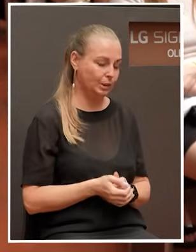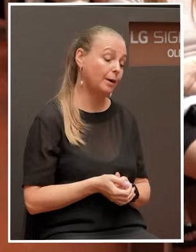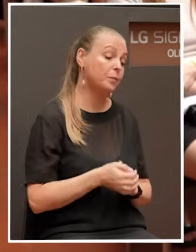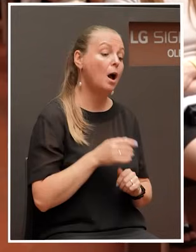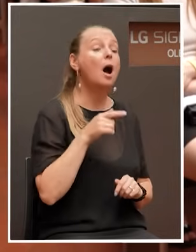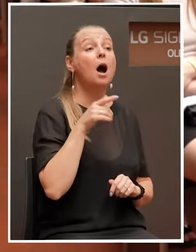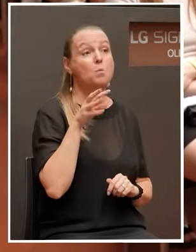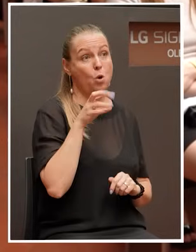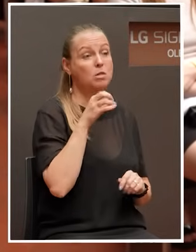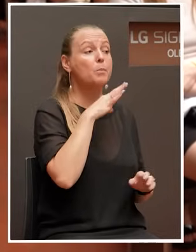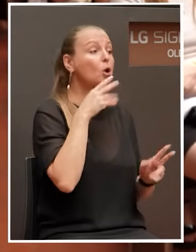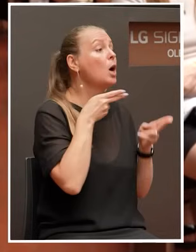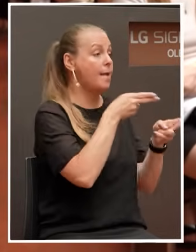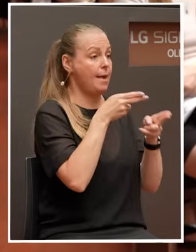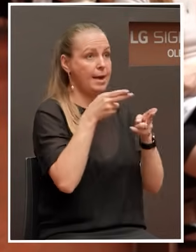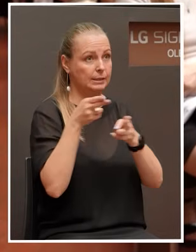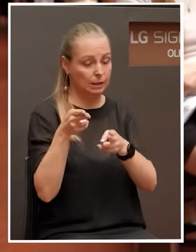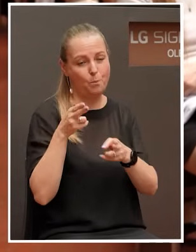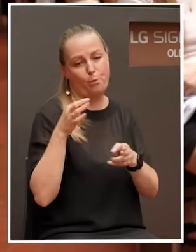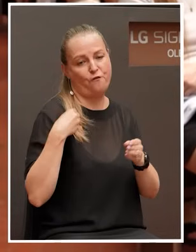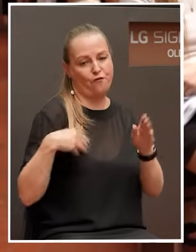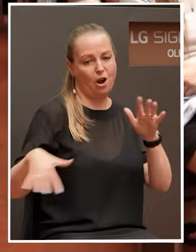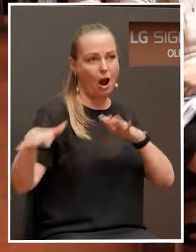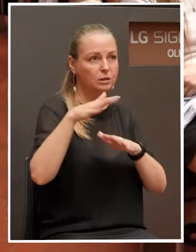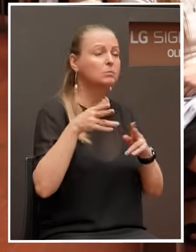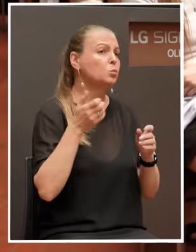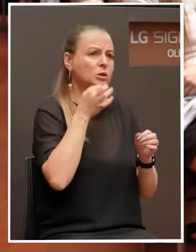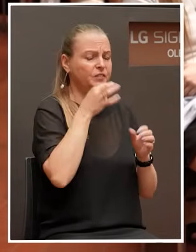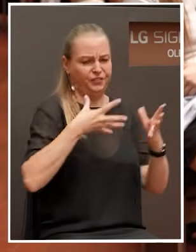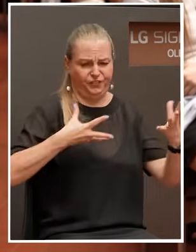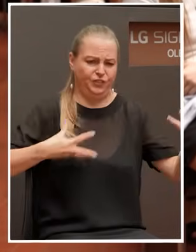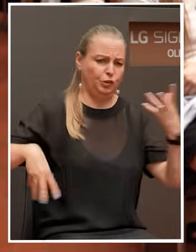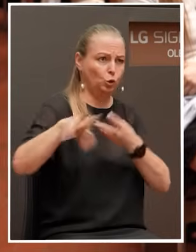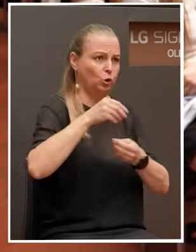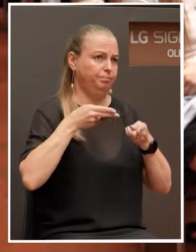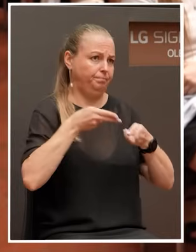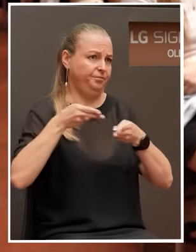Он много ездит в это время во Франции, он проезжает ее всю от